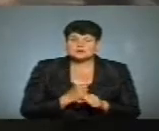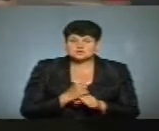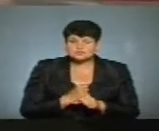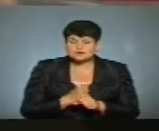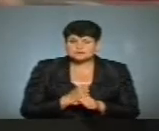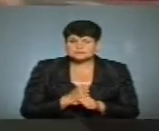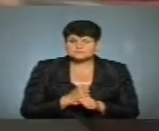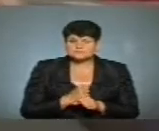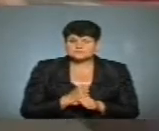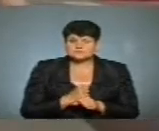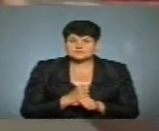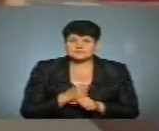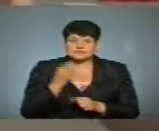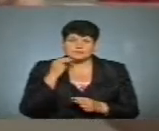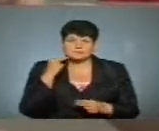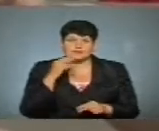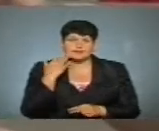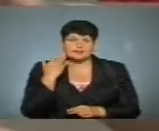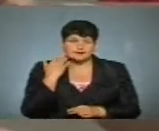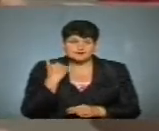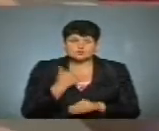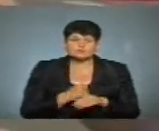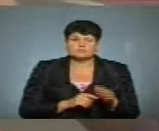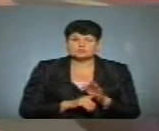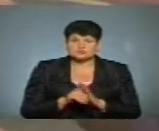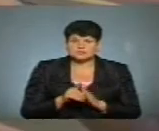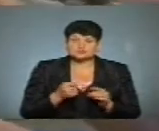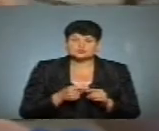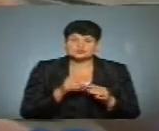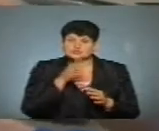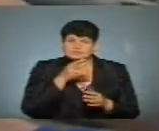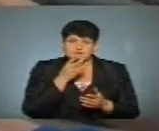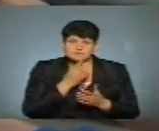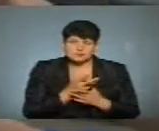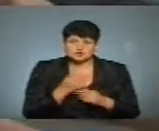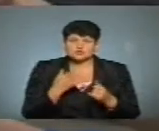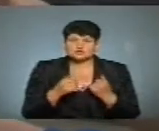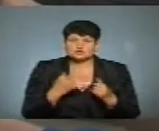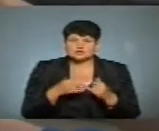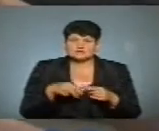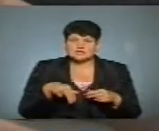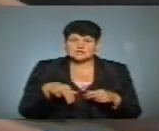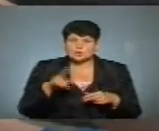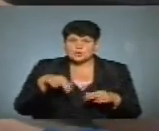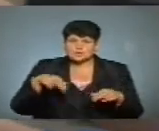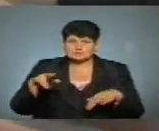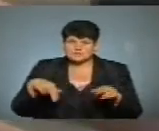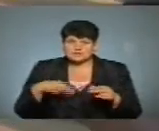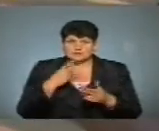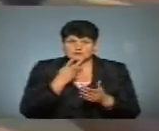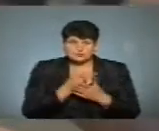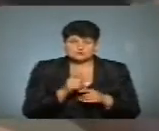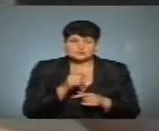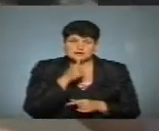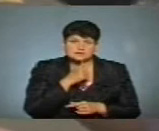над вдосконаленням завжди легше. Головне – почати. На даний час ви бачите, що жовта розмітка, яка пояснює всім водіям, що це експериментальний